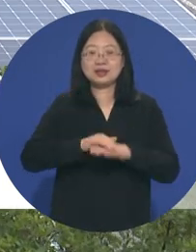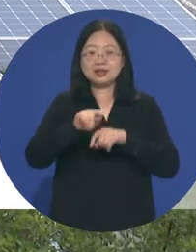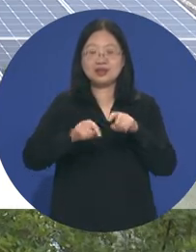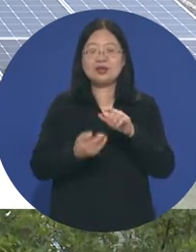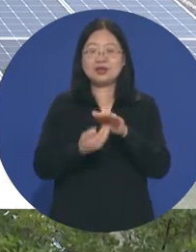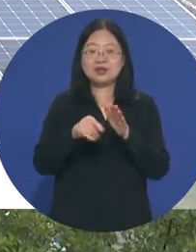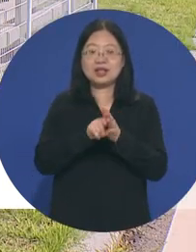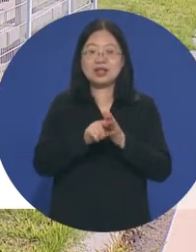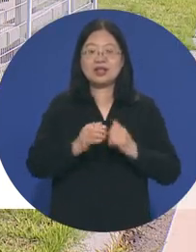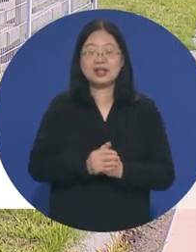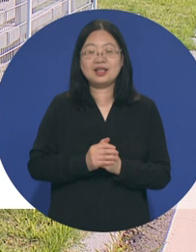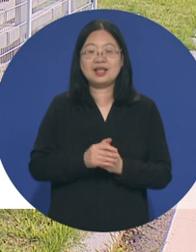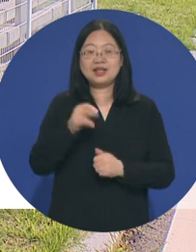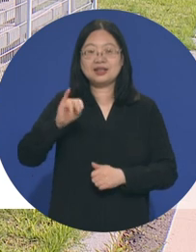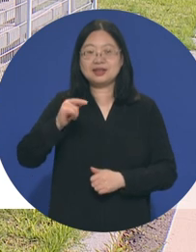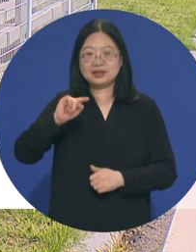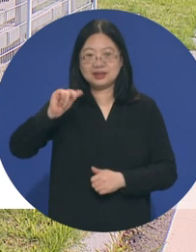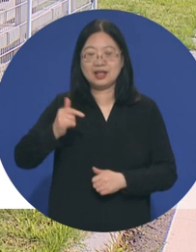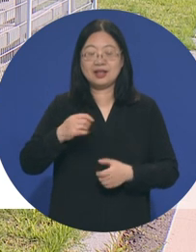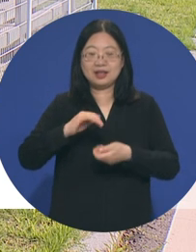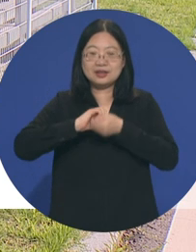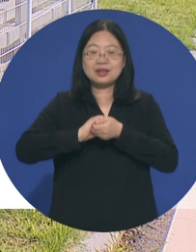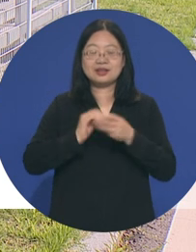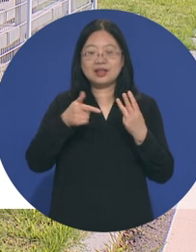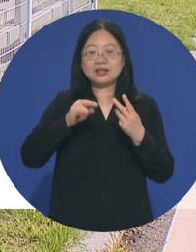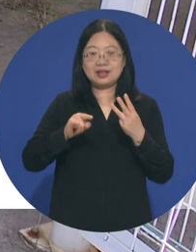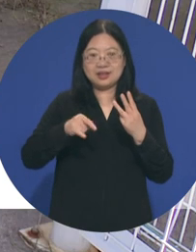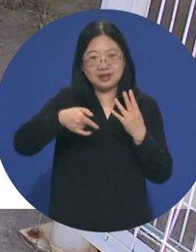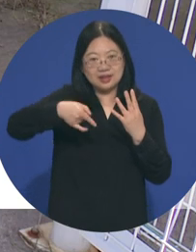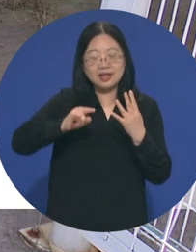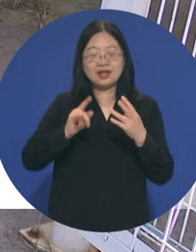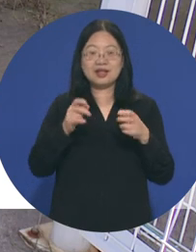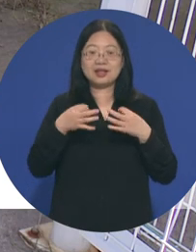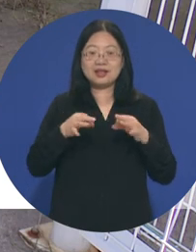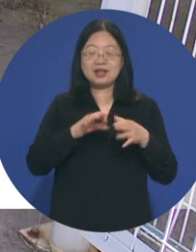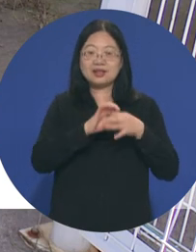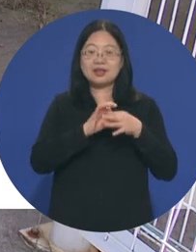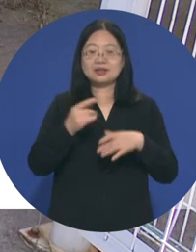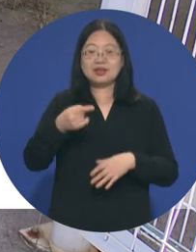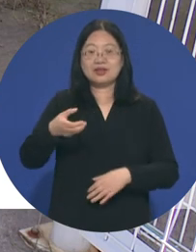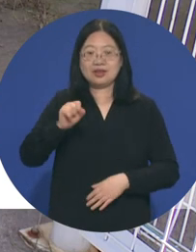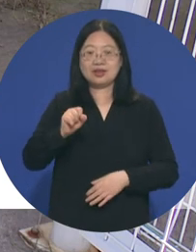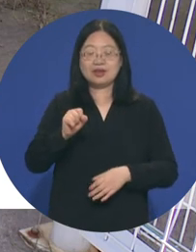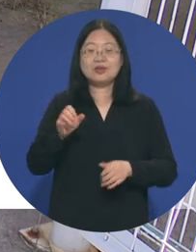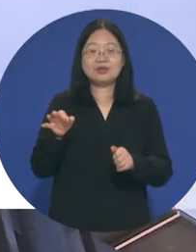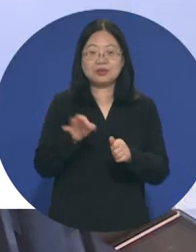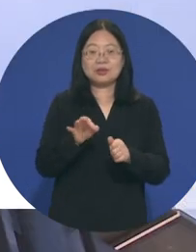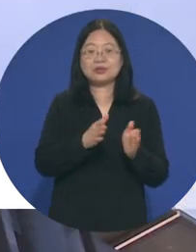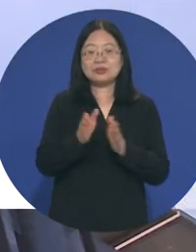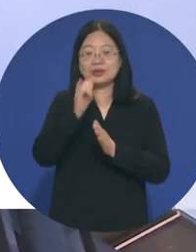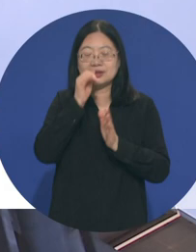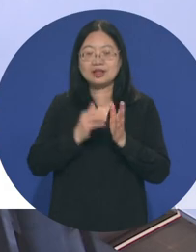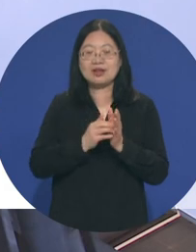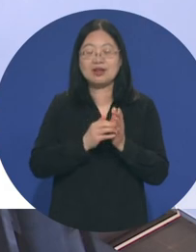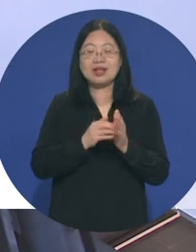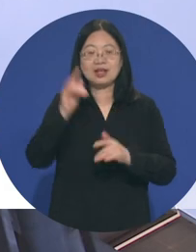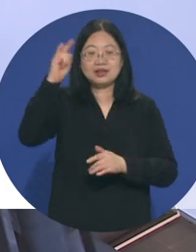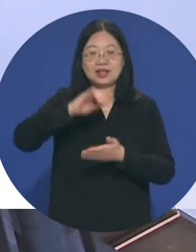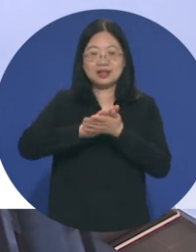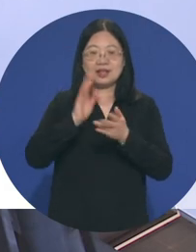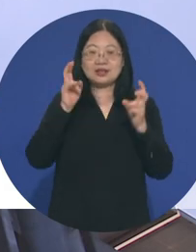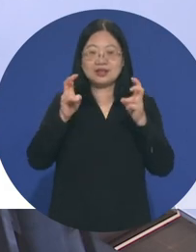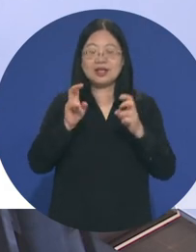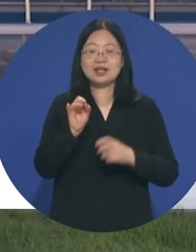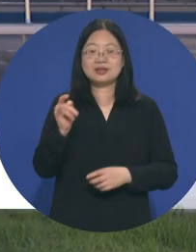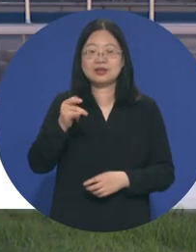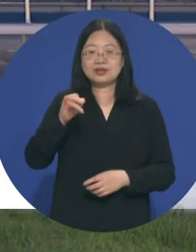것으로 신한, 농협 등 4개 은행과 협약을 맺고 1천억 원 규모의 대출 자금을 조성했습니다. 지원 대상은 태양광